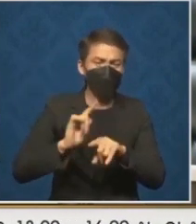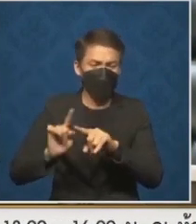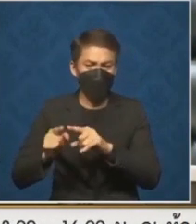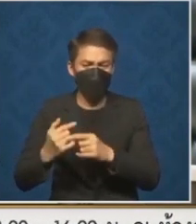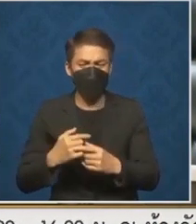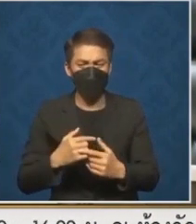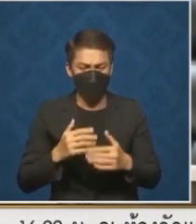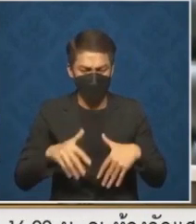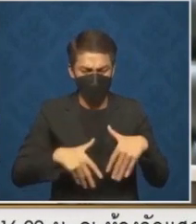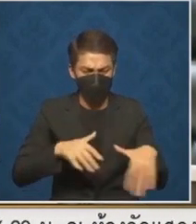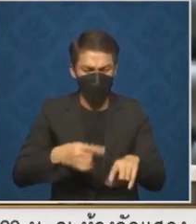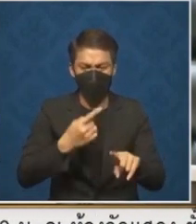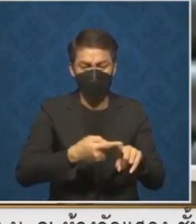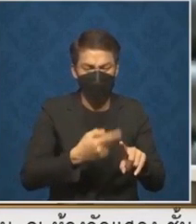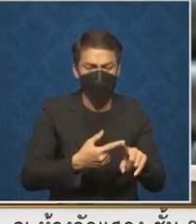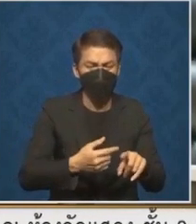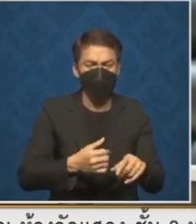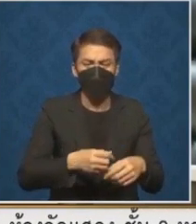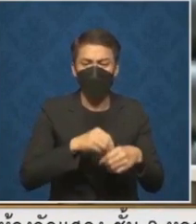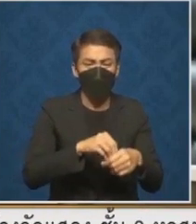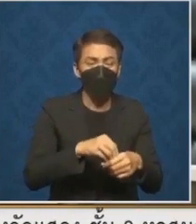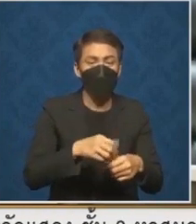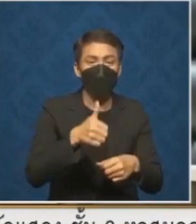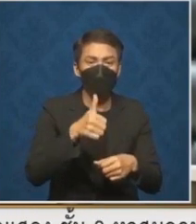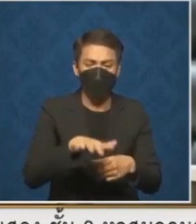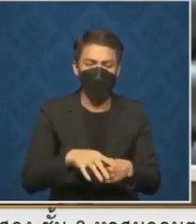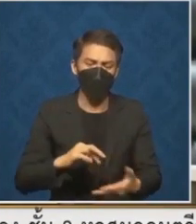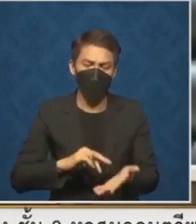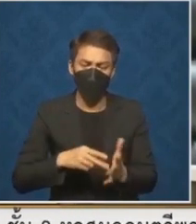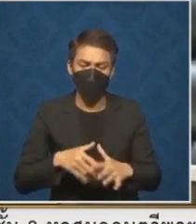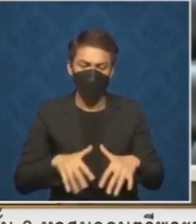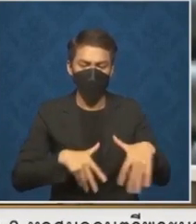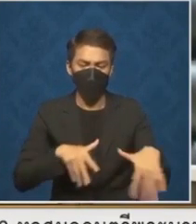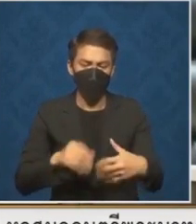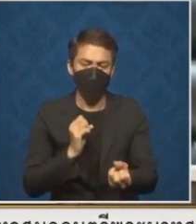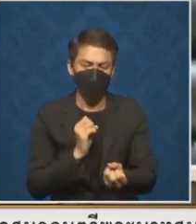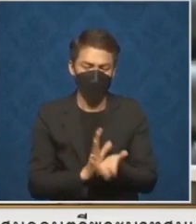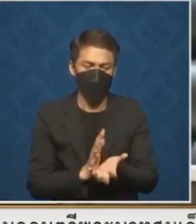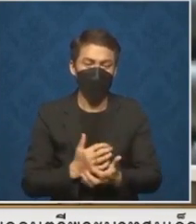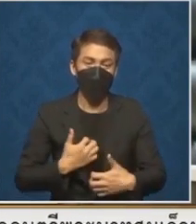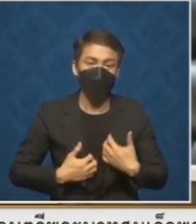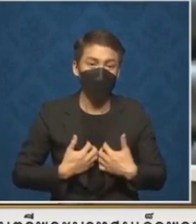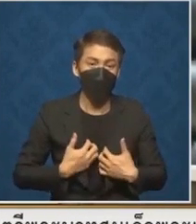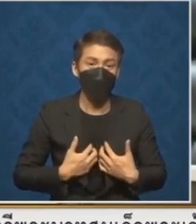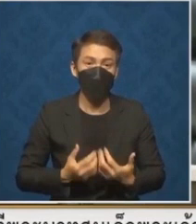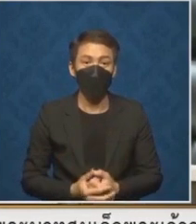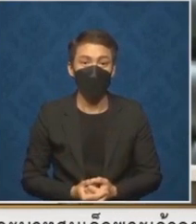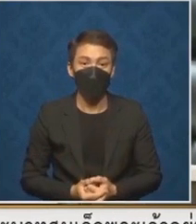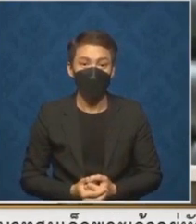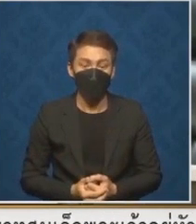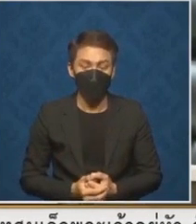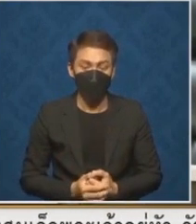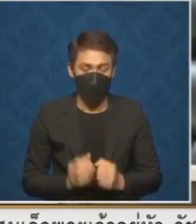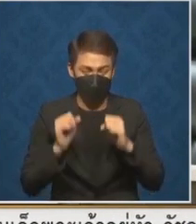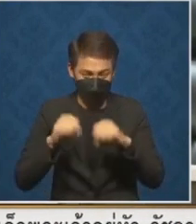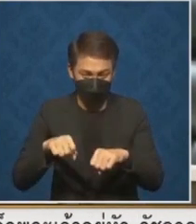10 ฟร้ายที่เขาอยู่อัี้เป็ฟรเจ็บปวดมากคือการตดสนใจให้เป็นพ.ร.อธ